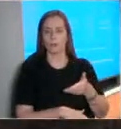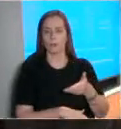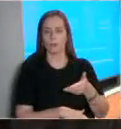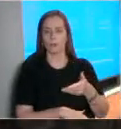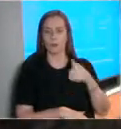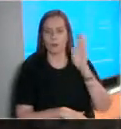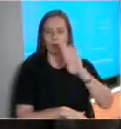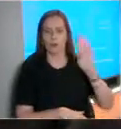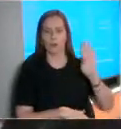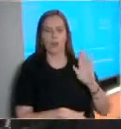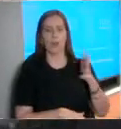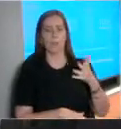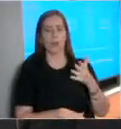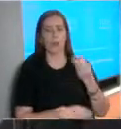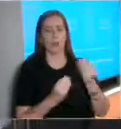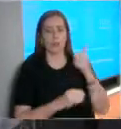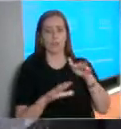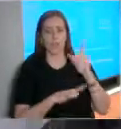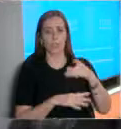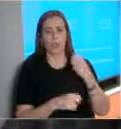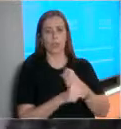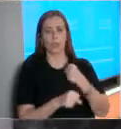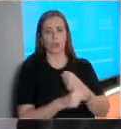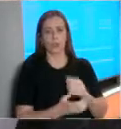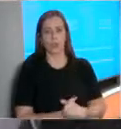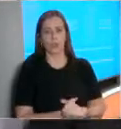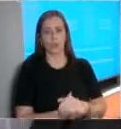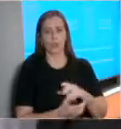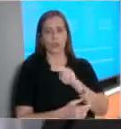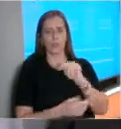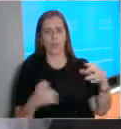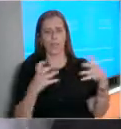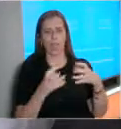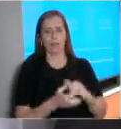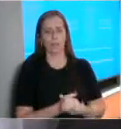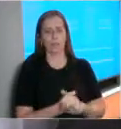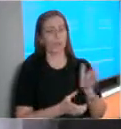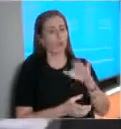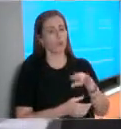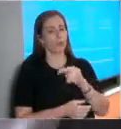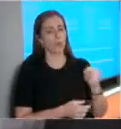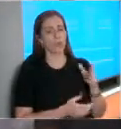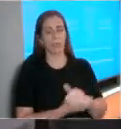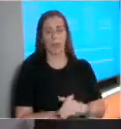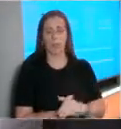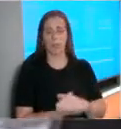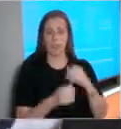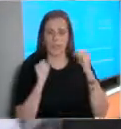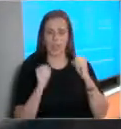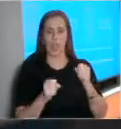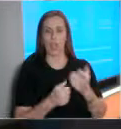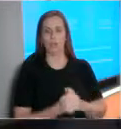כמובן. מה הנושא הראשון שהממשלה הבאה צריכה לטפל בו? נושא החברתי. עוד נושאים שעולים לך בראש?